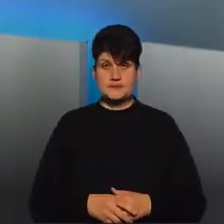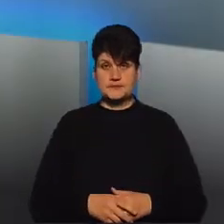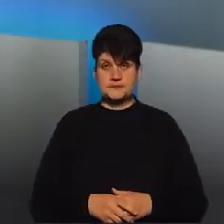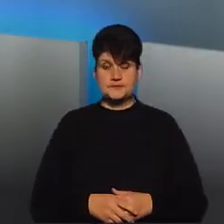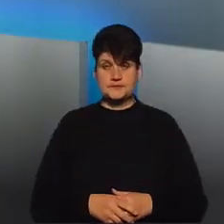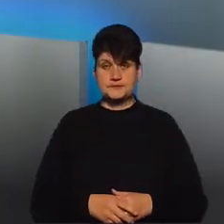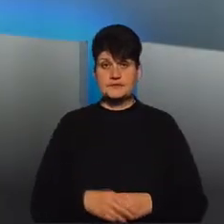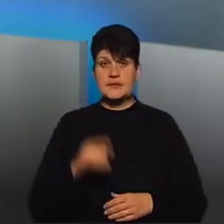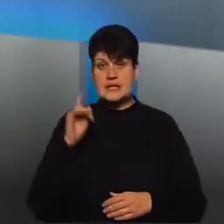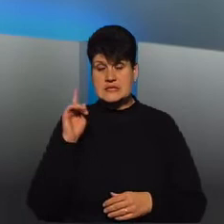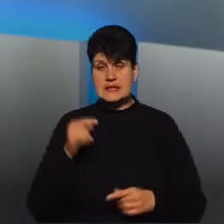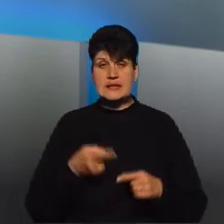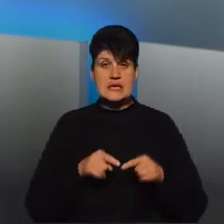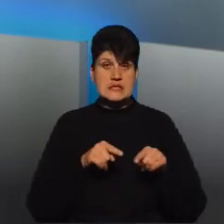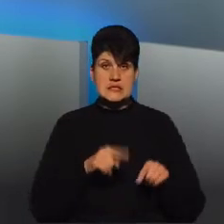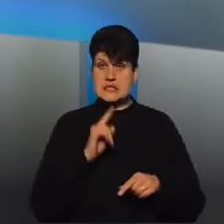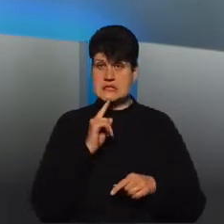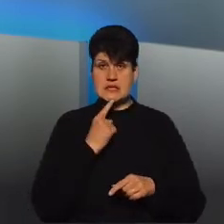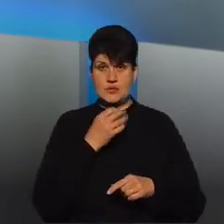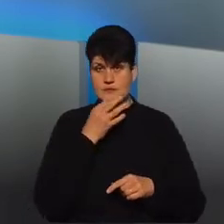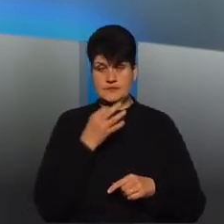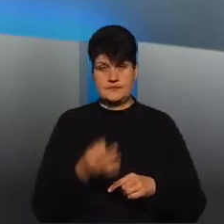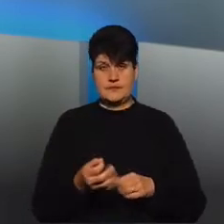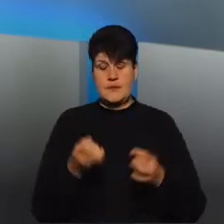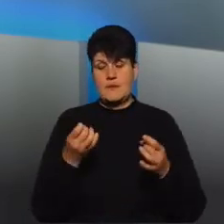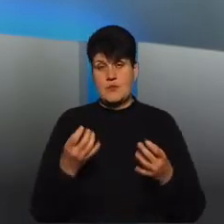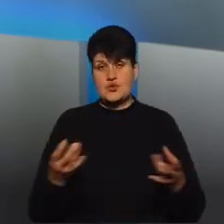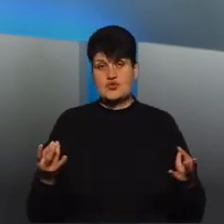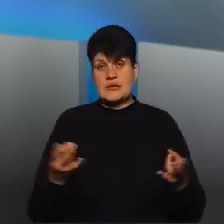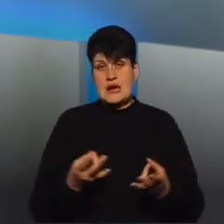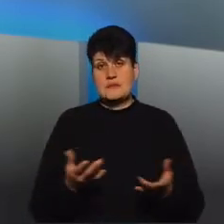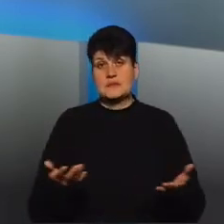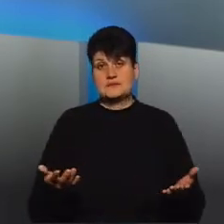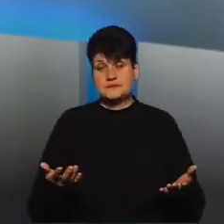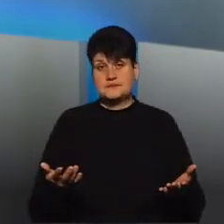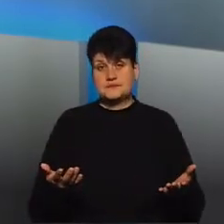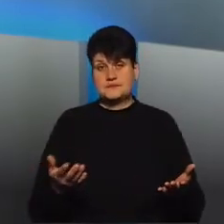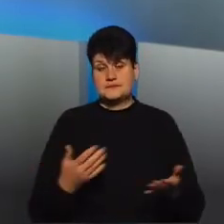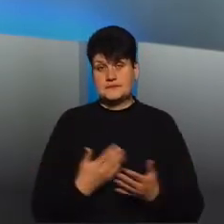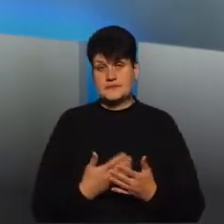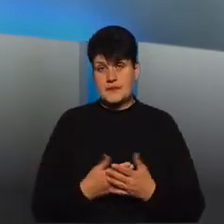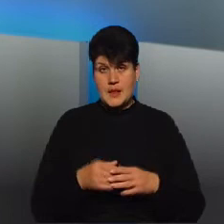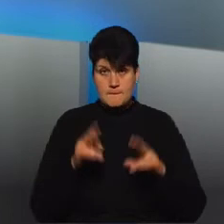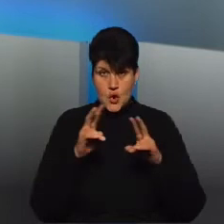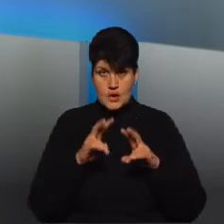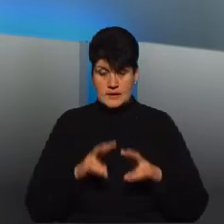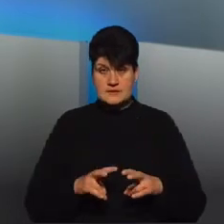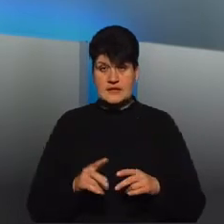Знаєте, на це складно відповісти, просто треба, очевидно, проаналізувати